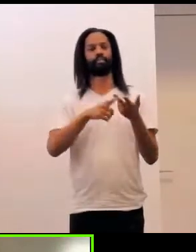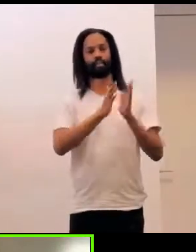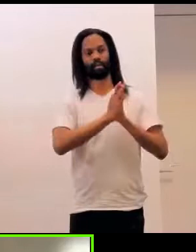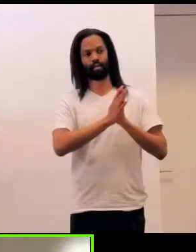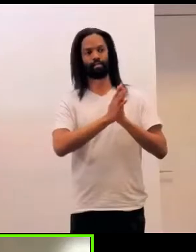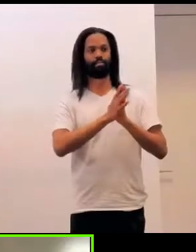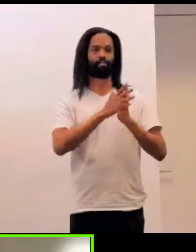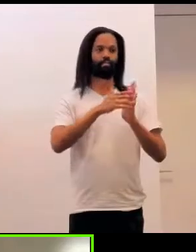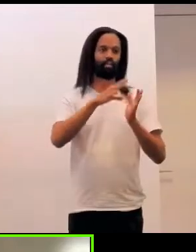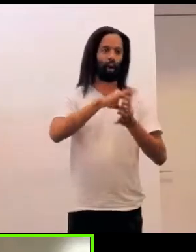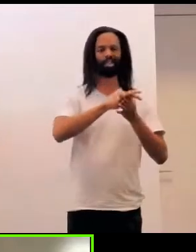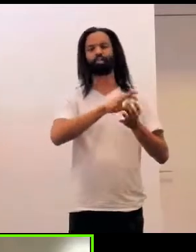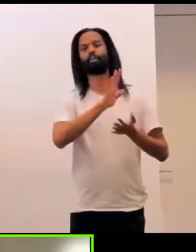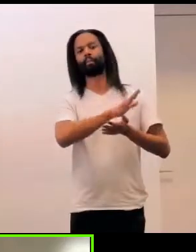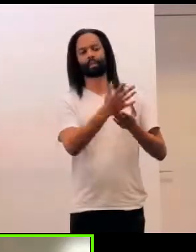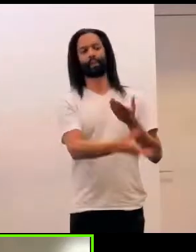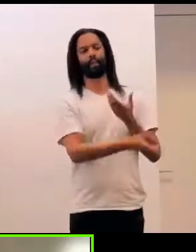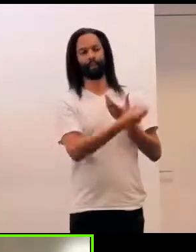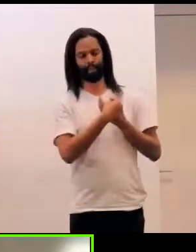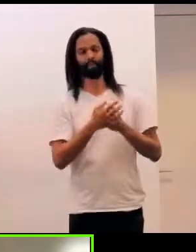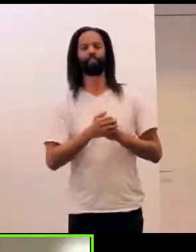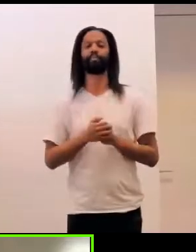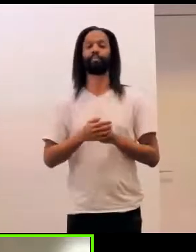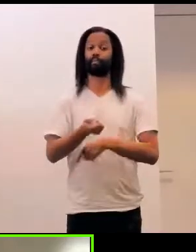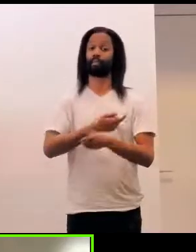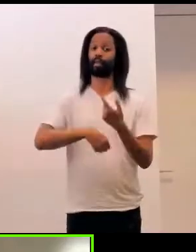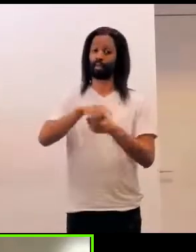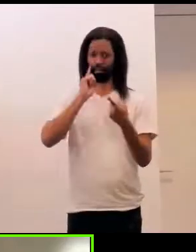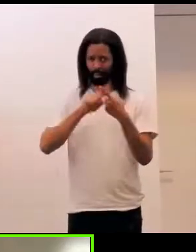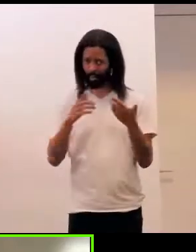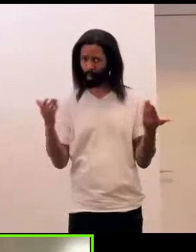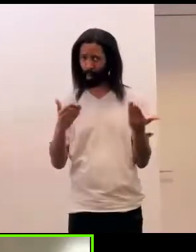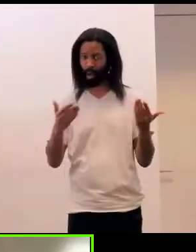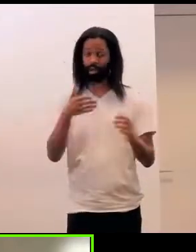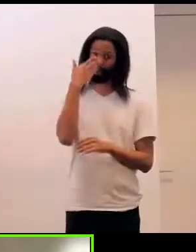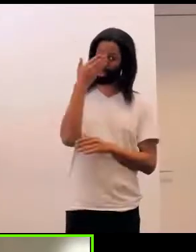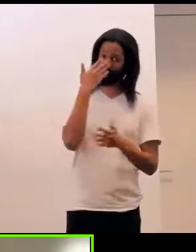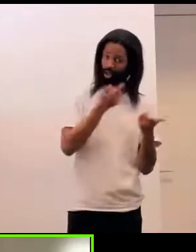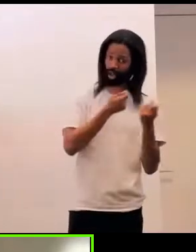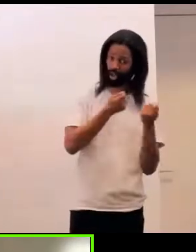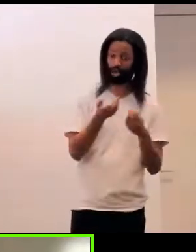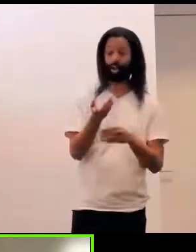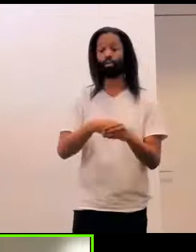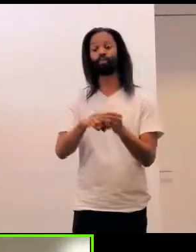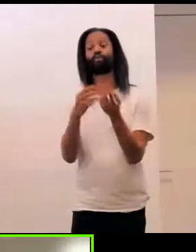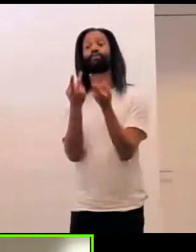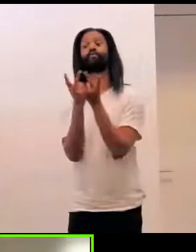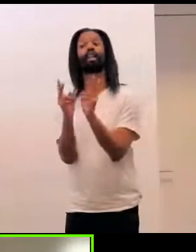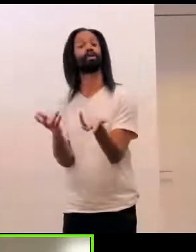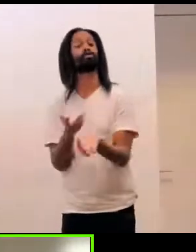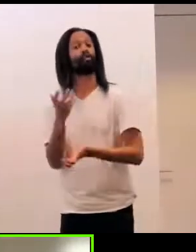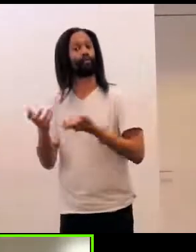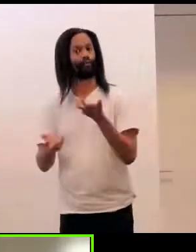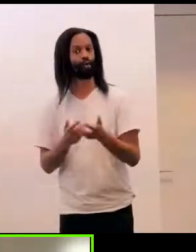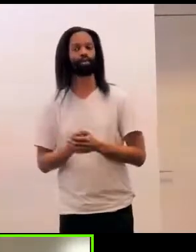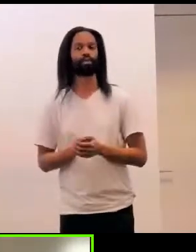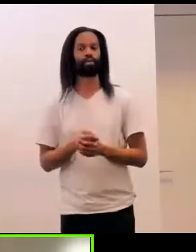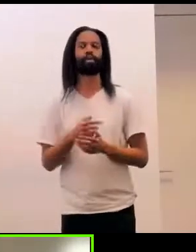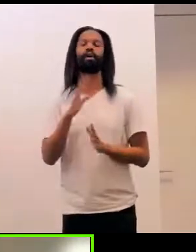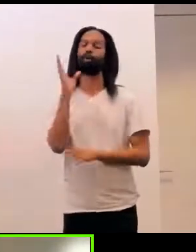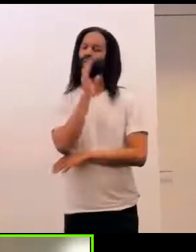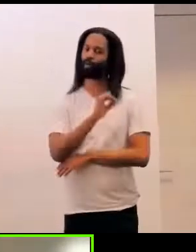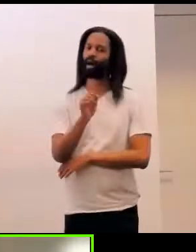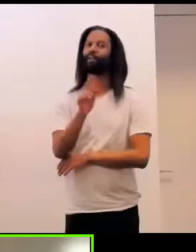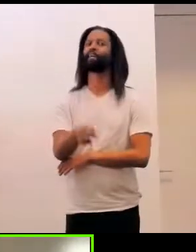marché comprendra uniquement la gestion du gaz ainsi que le chauffage urbain, toujours dans ces dimensions P1, P2